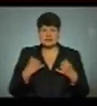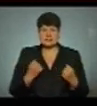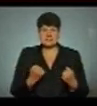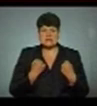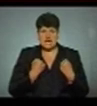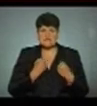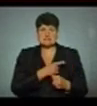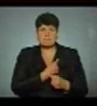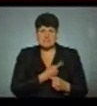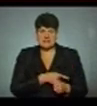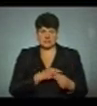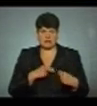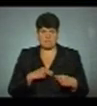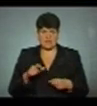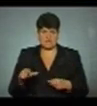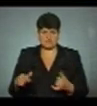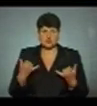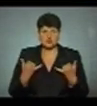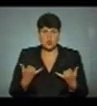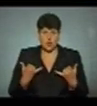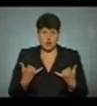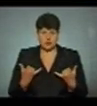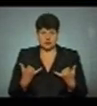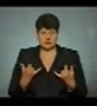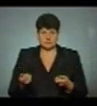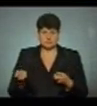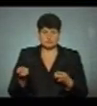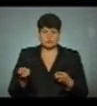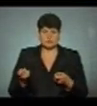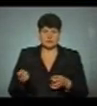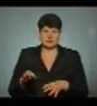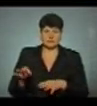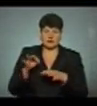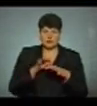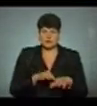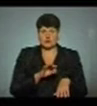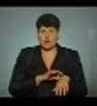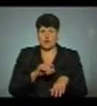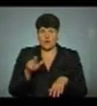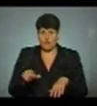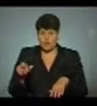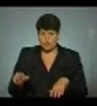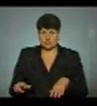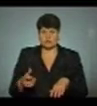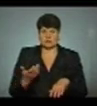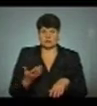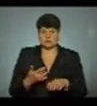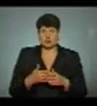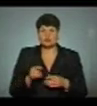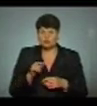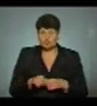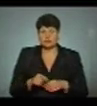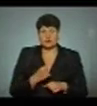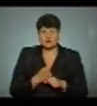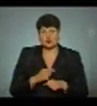медичних працівників, і які сьогодні доставляють хворого, які проводять забір біоматеріалу, і тому, от, тому